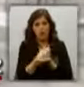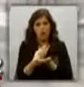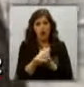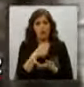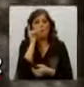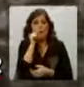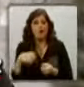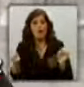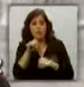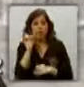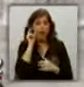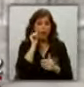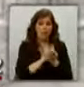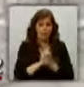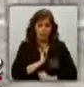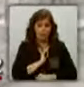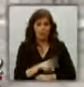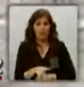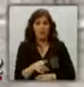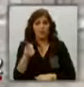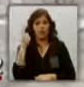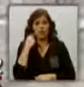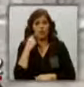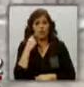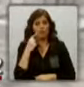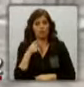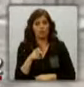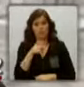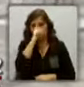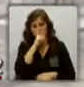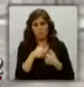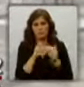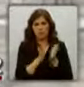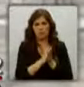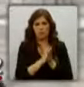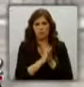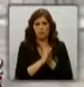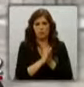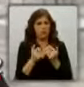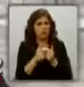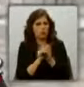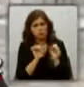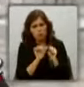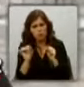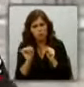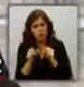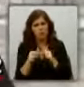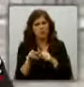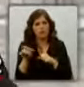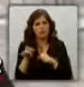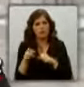чоловіка. Ну, все як вчора відбувалося. Все пам'ятаю, кожен жест, кожен крок його,